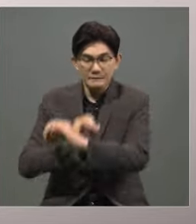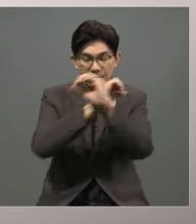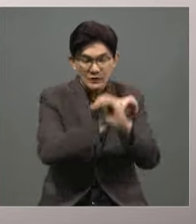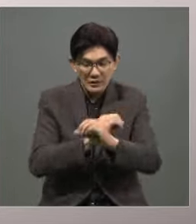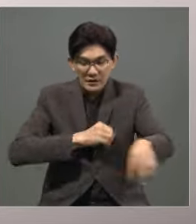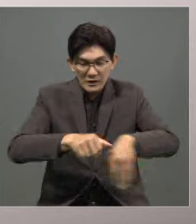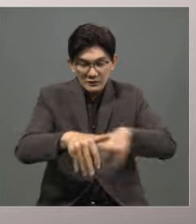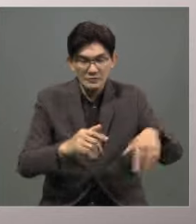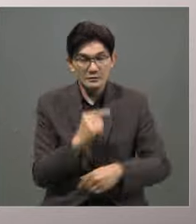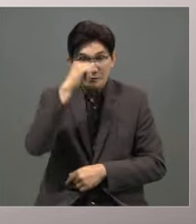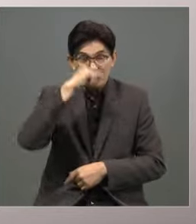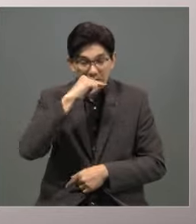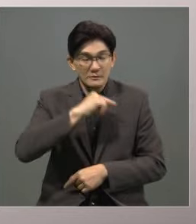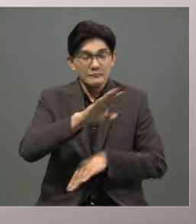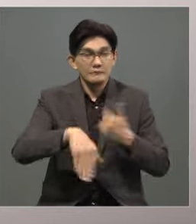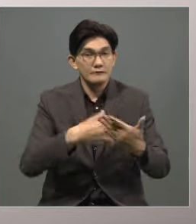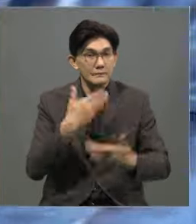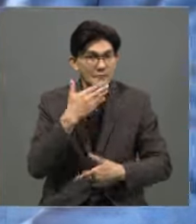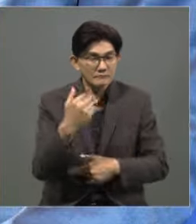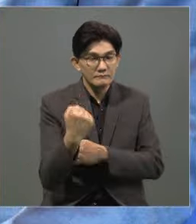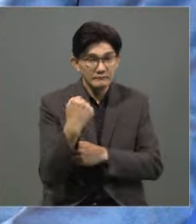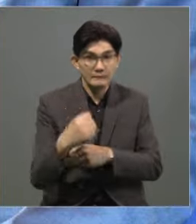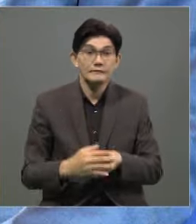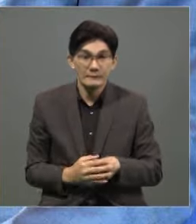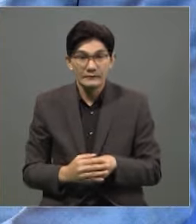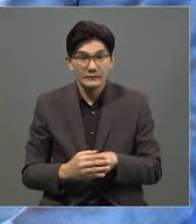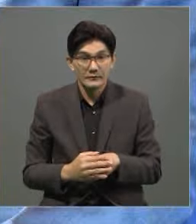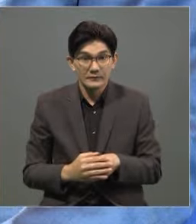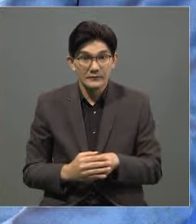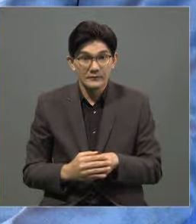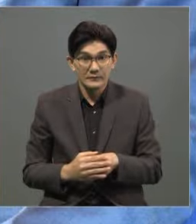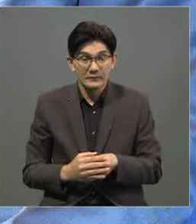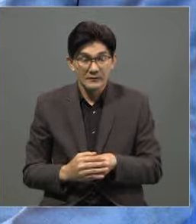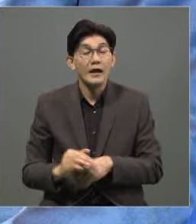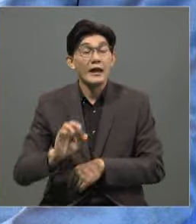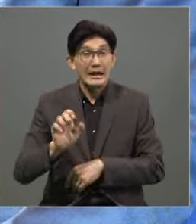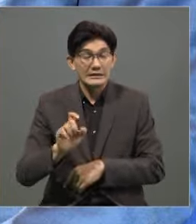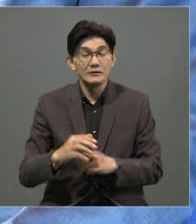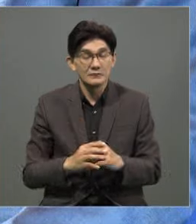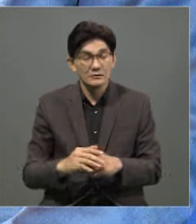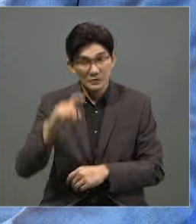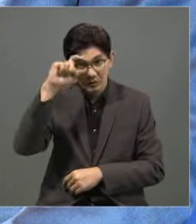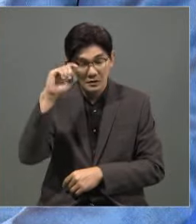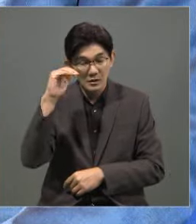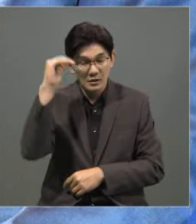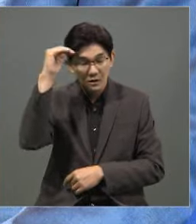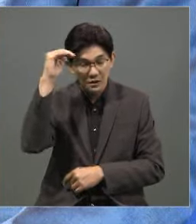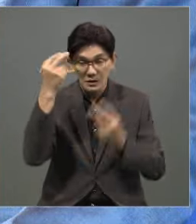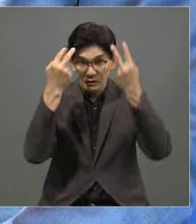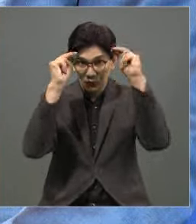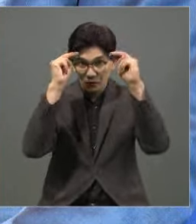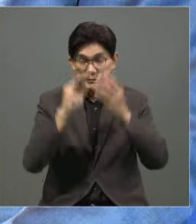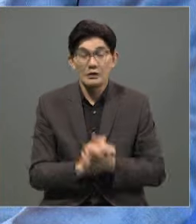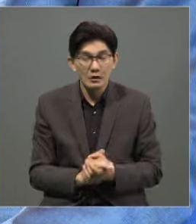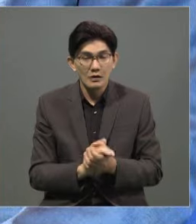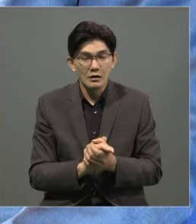น้องประชาชนไทยในพื้นที่อย่างเต็มที่ด้วยครับมาเริ่มจากใน xหรือว่า Twitterเดิมของคุณเศรษฐาทวีศิลป์นายกรัฐมนตรีนะครับ